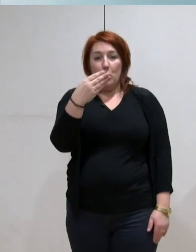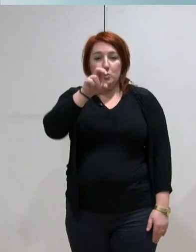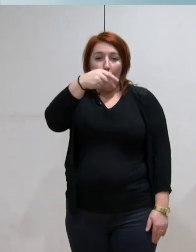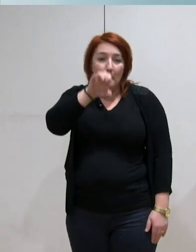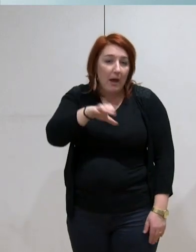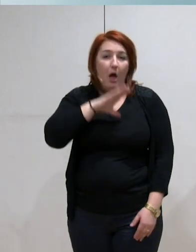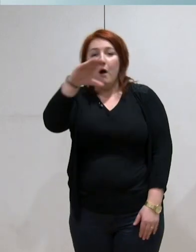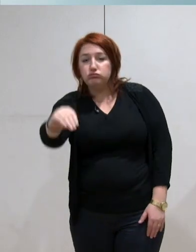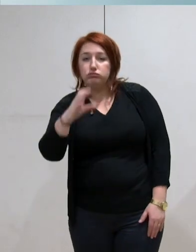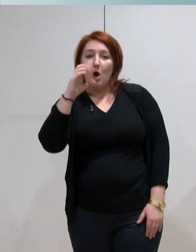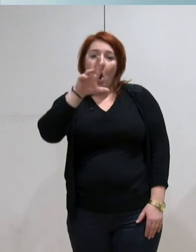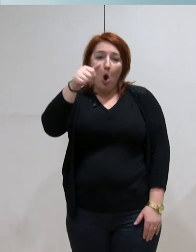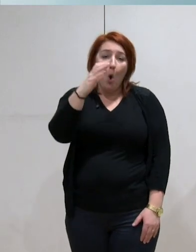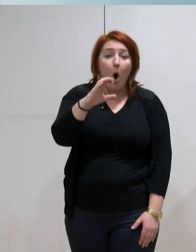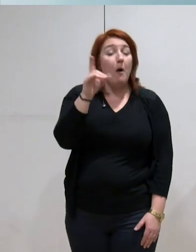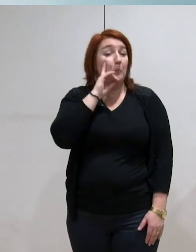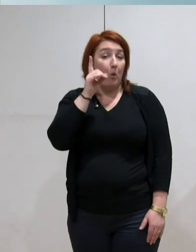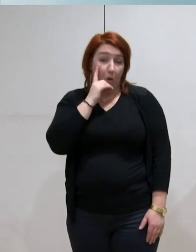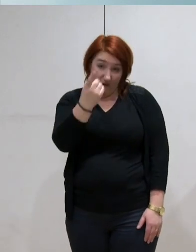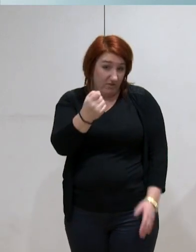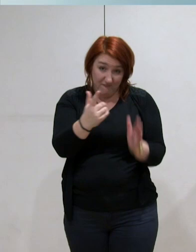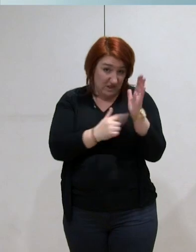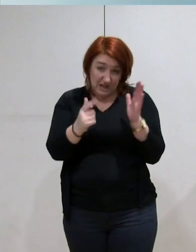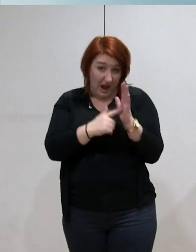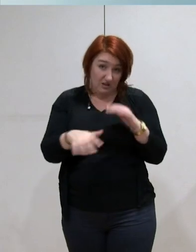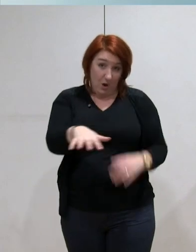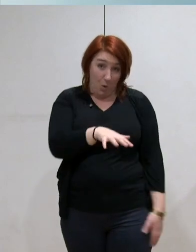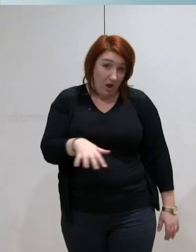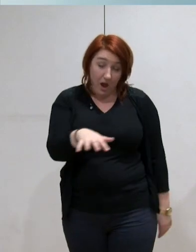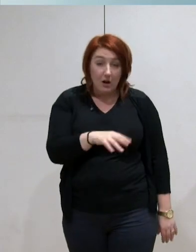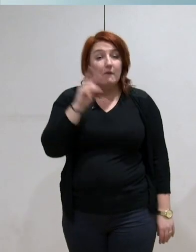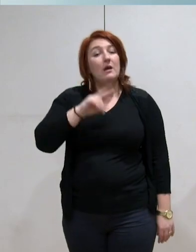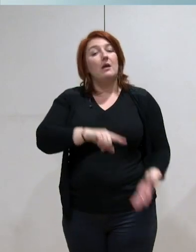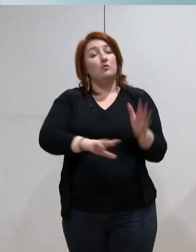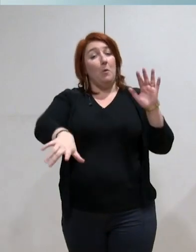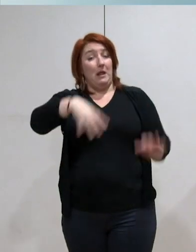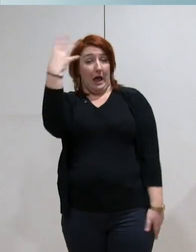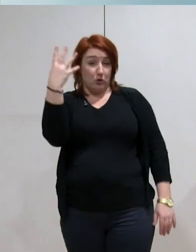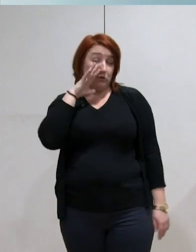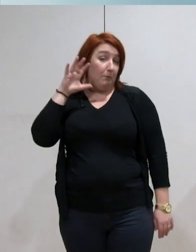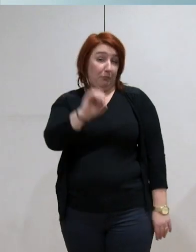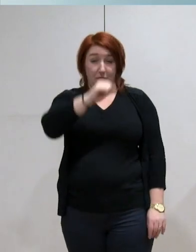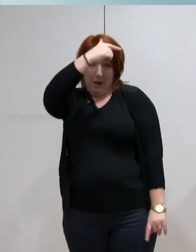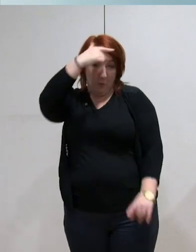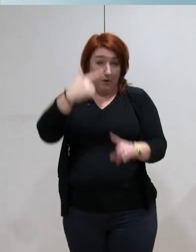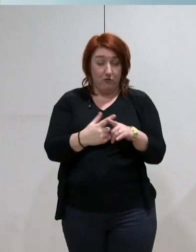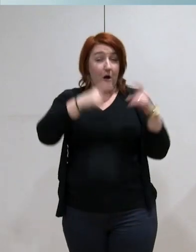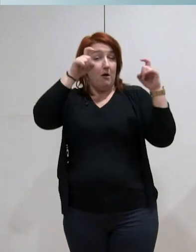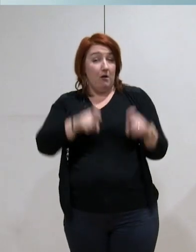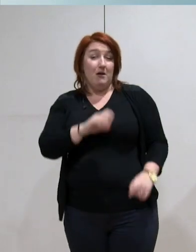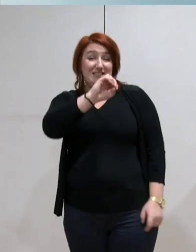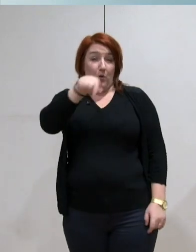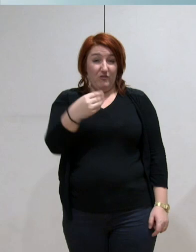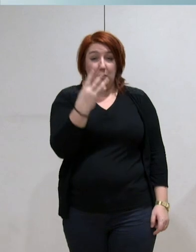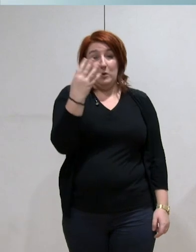fiscalité locale en 2014 on a constaté pour la première fois une baisse de 0,4 % des bases